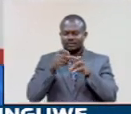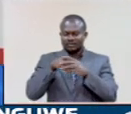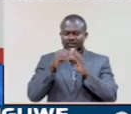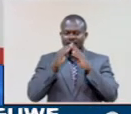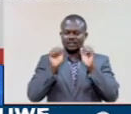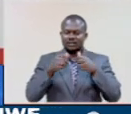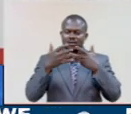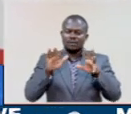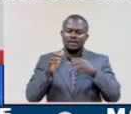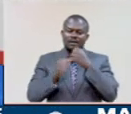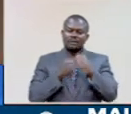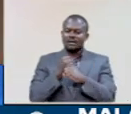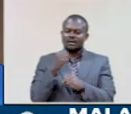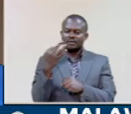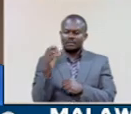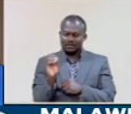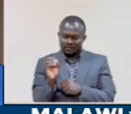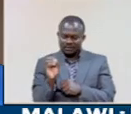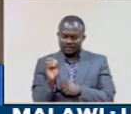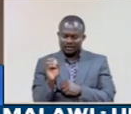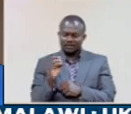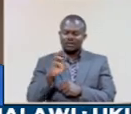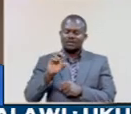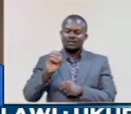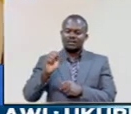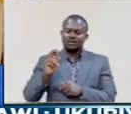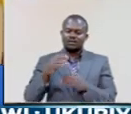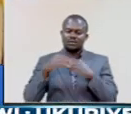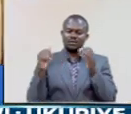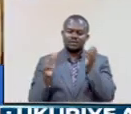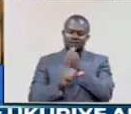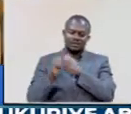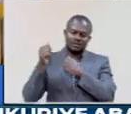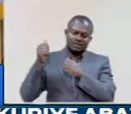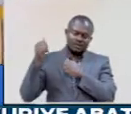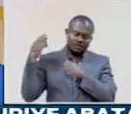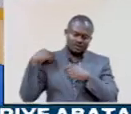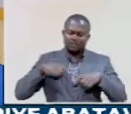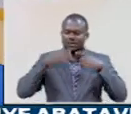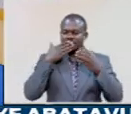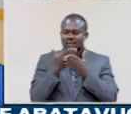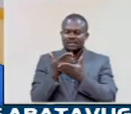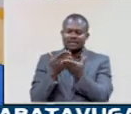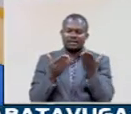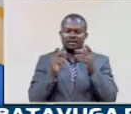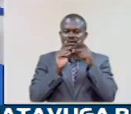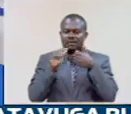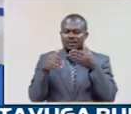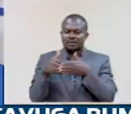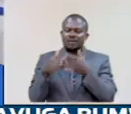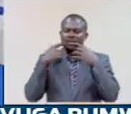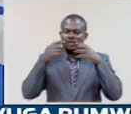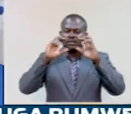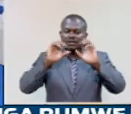kumara imyaka itari munsi ya 30 Mukagatana Fortune umuyobozi wungirije w'aka karere ushinzwe imibereho myiza y'abaturage avuga ko ibi